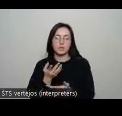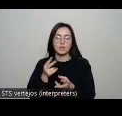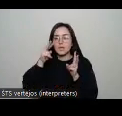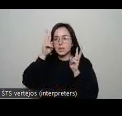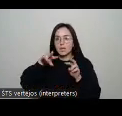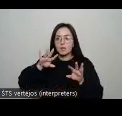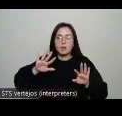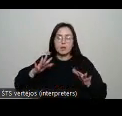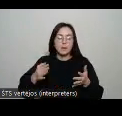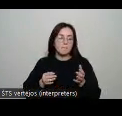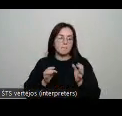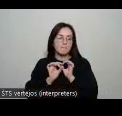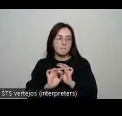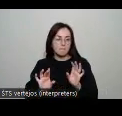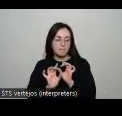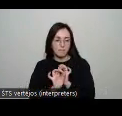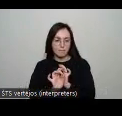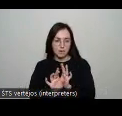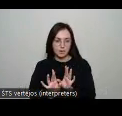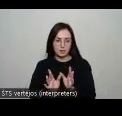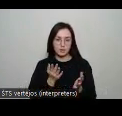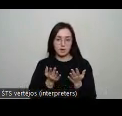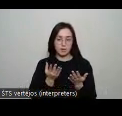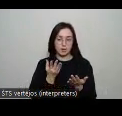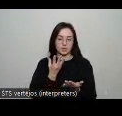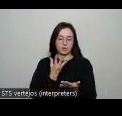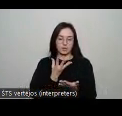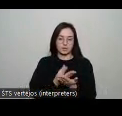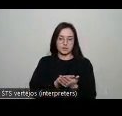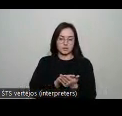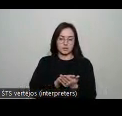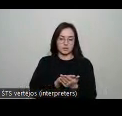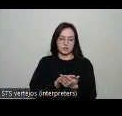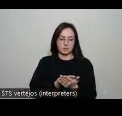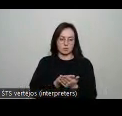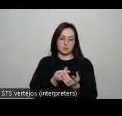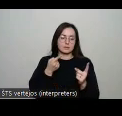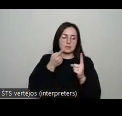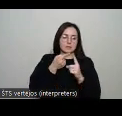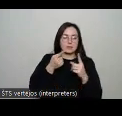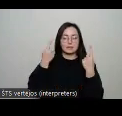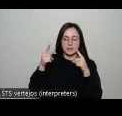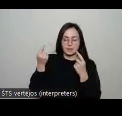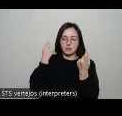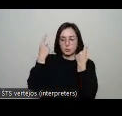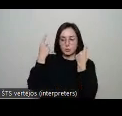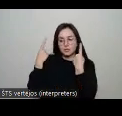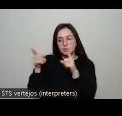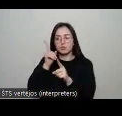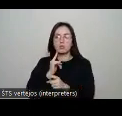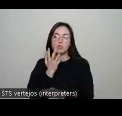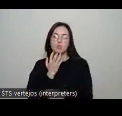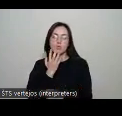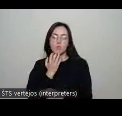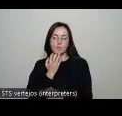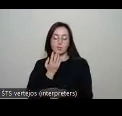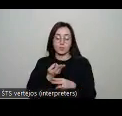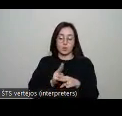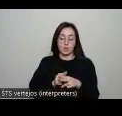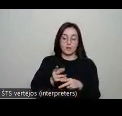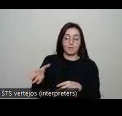aiškinti, arba jeigu siekite gauti kokios nors kitokios informacijos. Ir mes jūsų tikrai